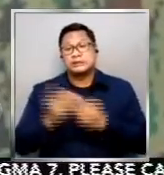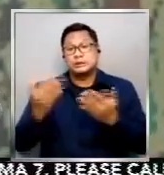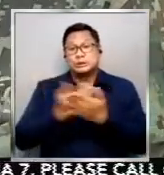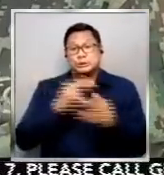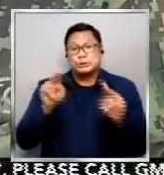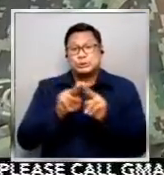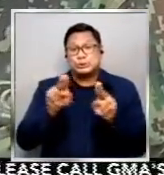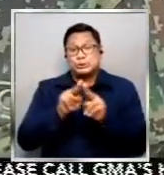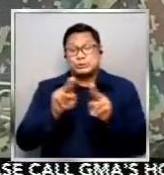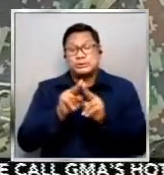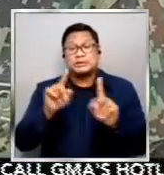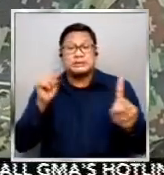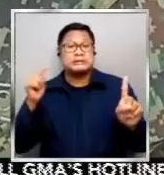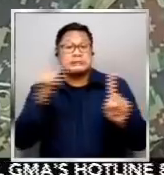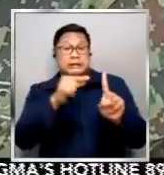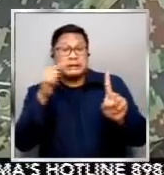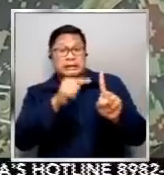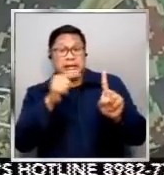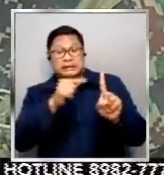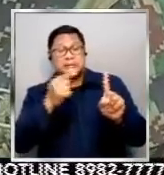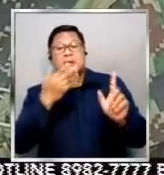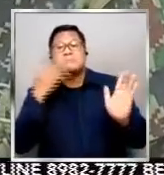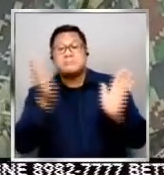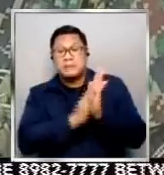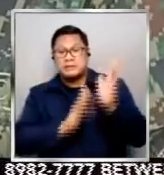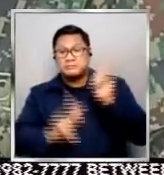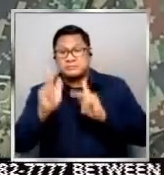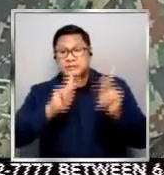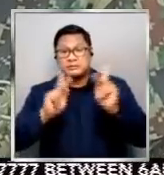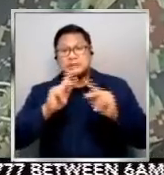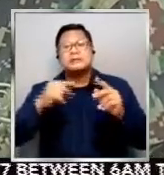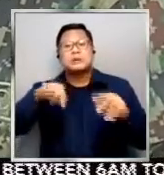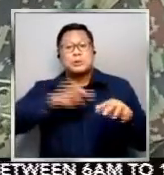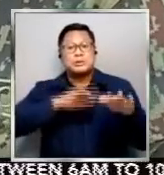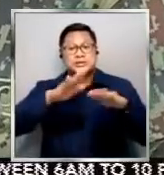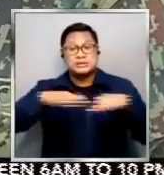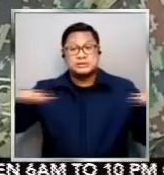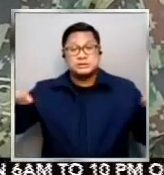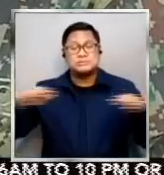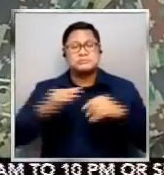tinatarget po ng cyber criminals are our children who are the most